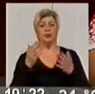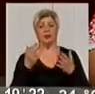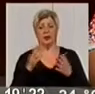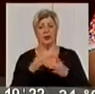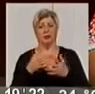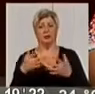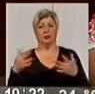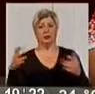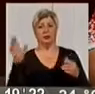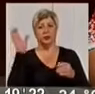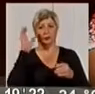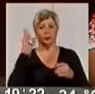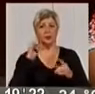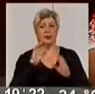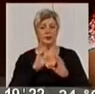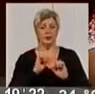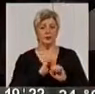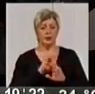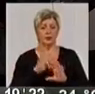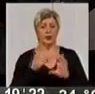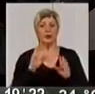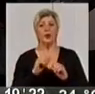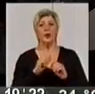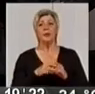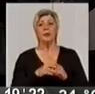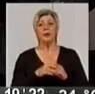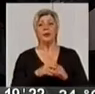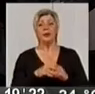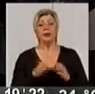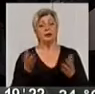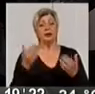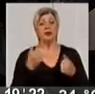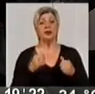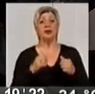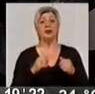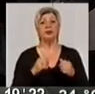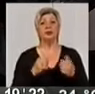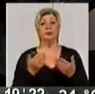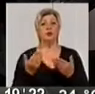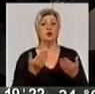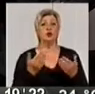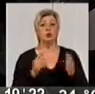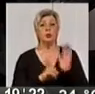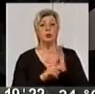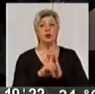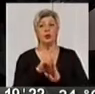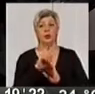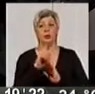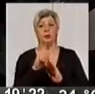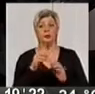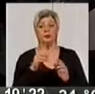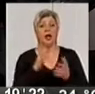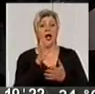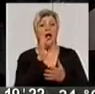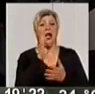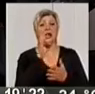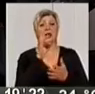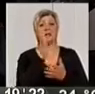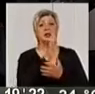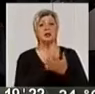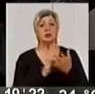пані Валентино. Вітаю. Давайте, знаєте, з чого почнемо? Щоб наші глядачі зрозуміли от ресурсну базу, де